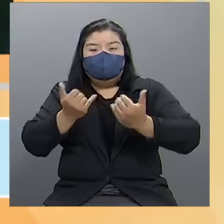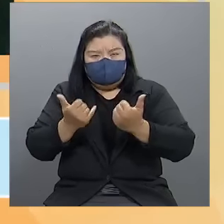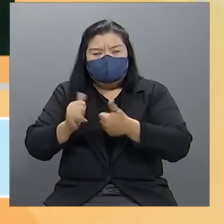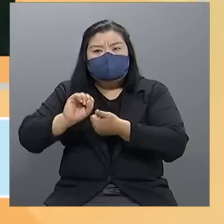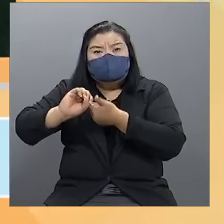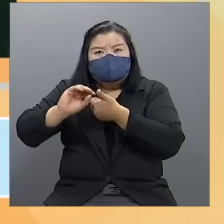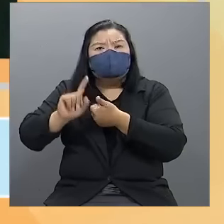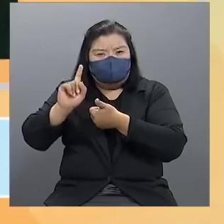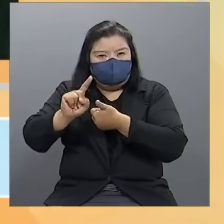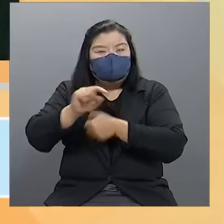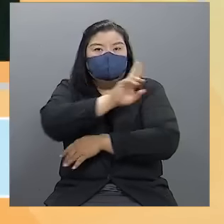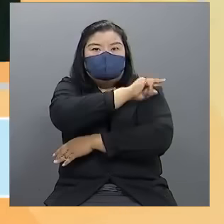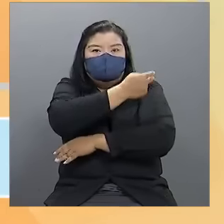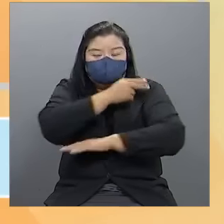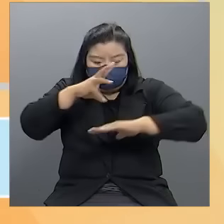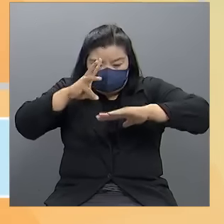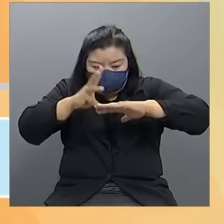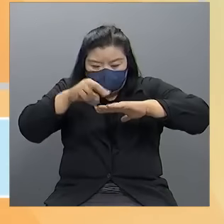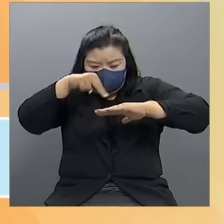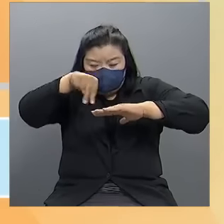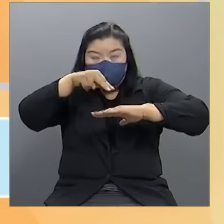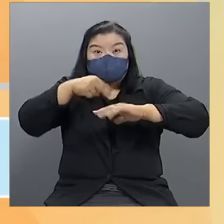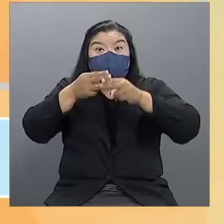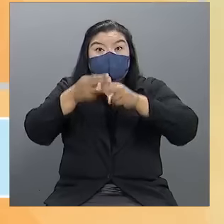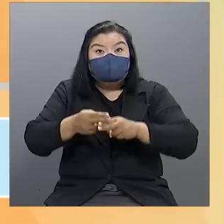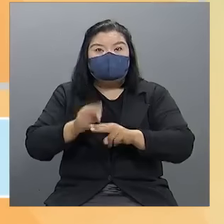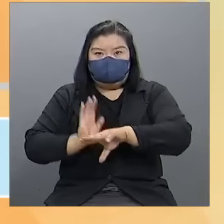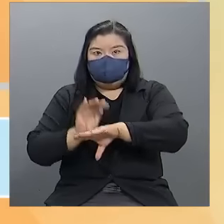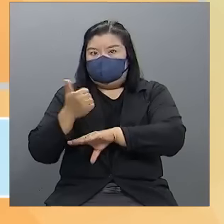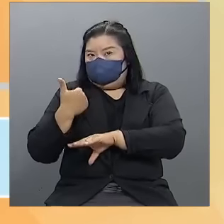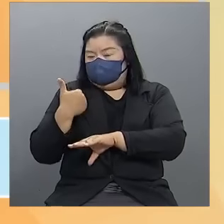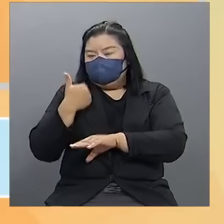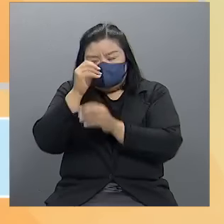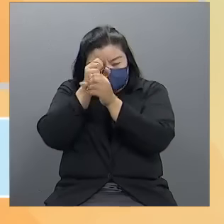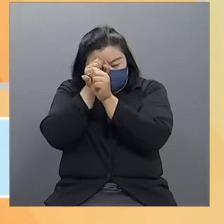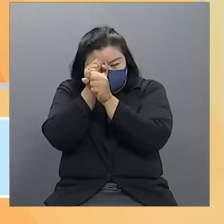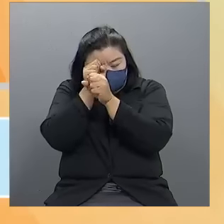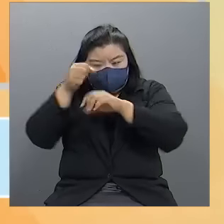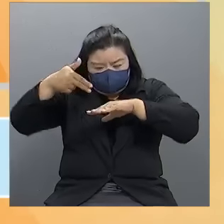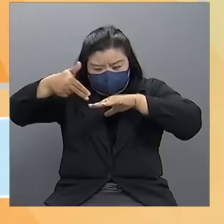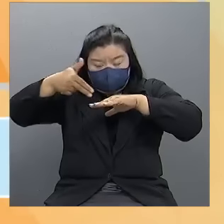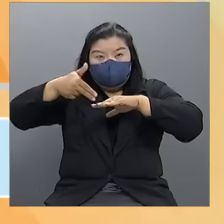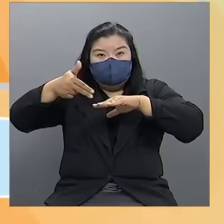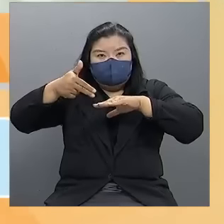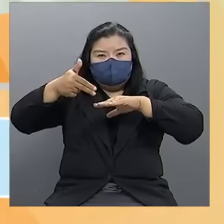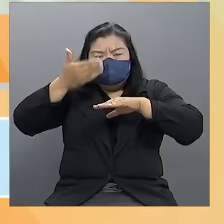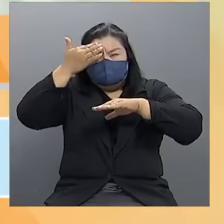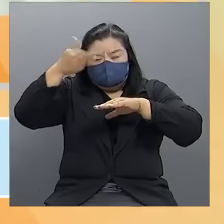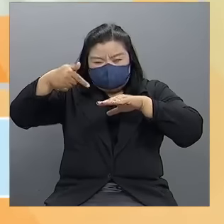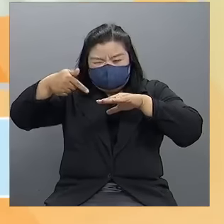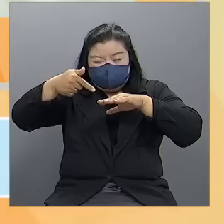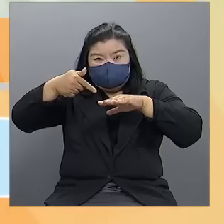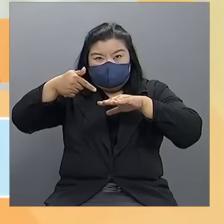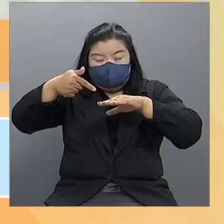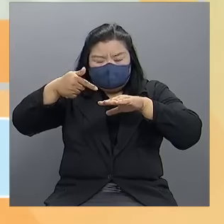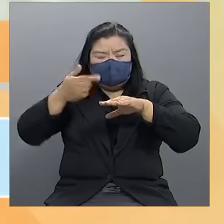ถ้เกิดมาพบแทยเฉพาะทางข้ั่ถึงหนงเราจะมีกลองชนิดพิเศษ แ่แบเล็ดีโสโคบ แๆ กลอง 2 ปลาแตคื